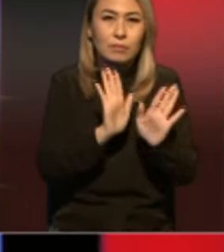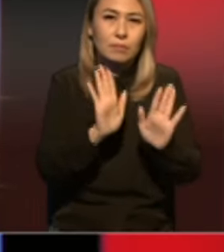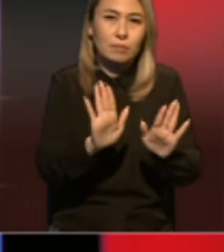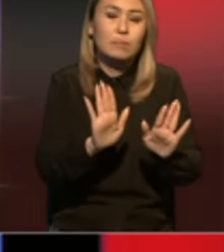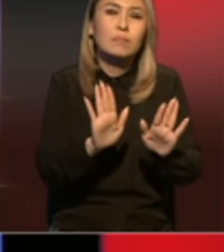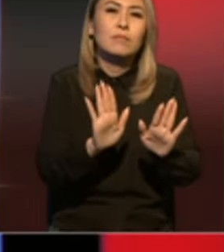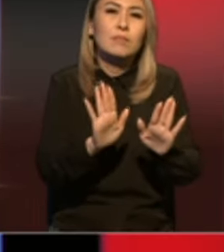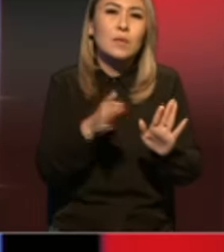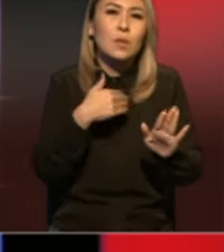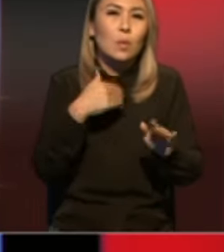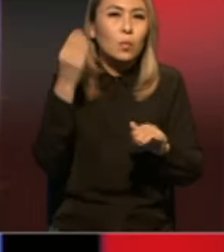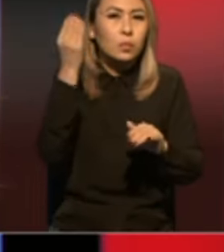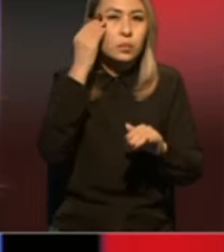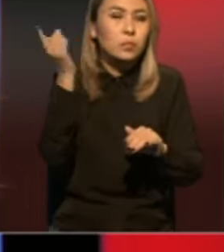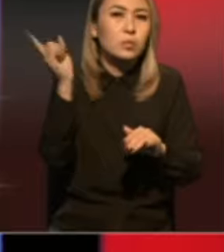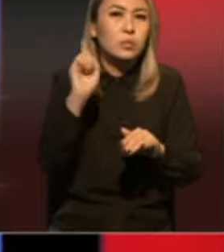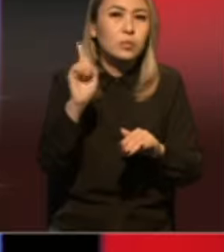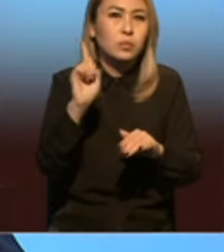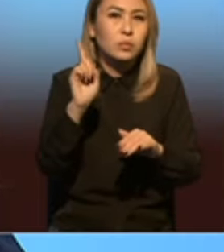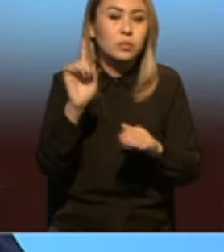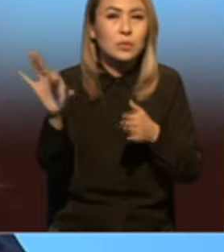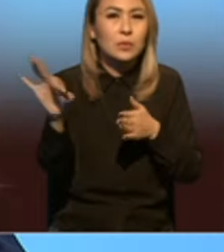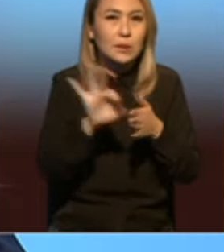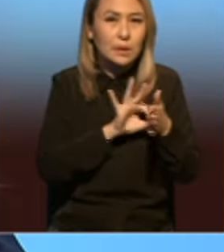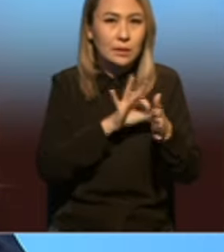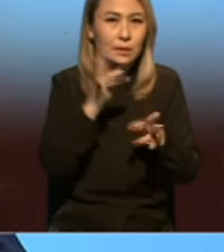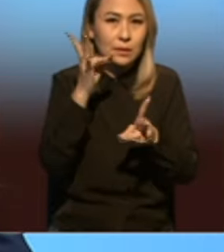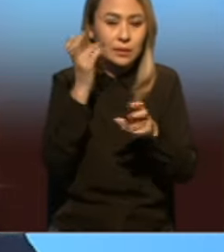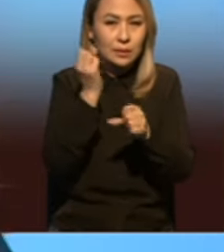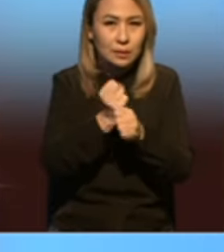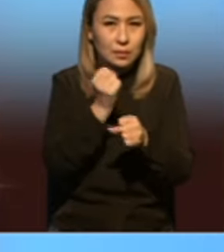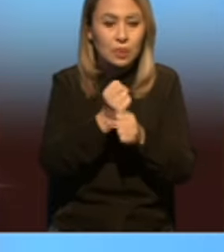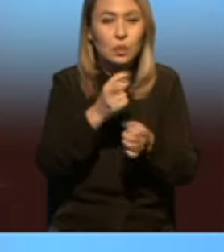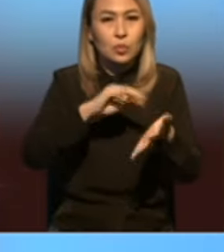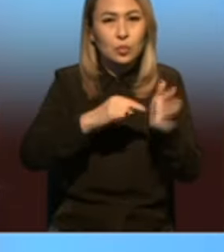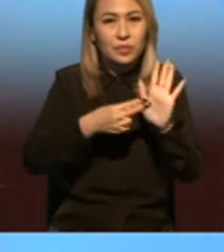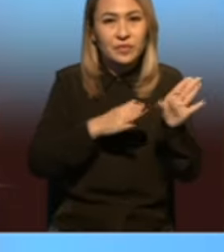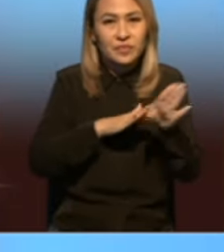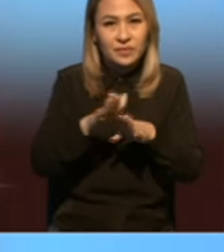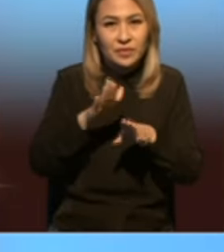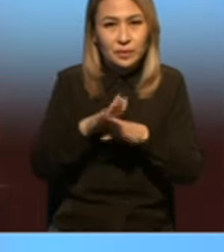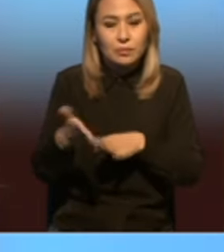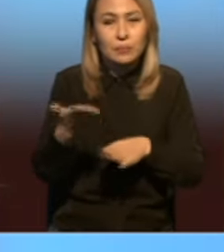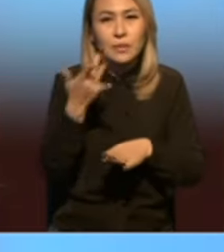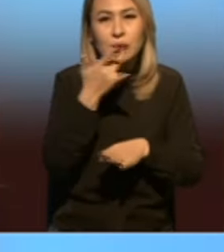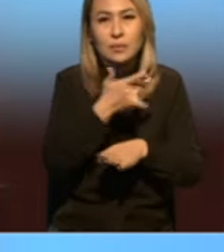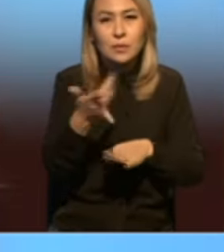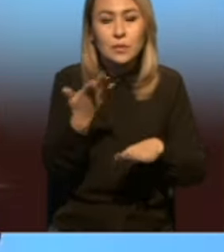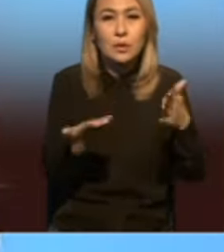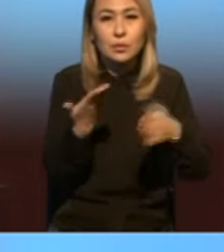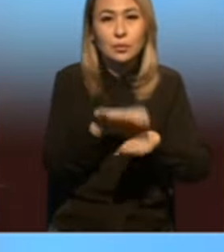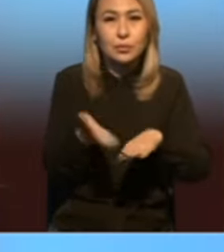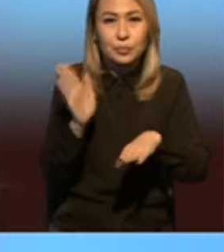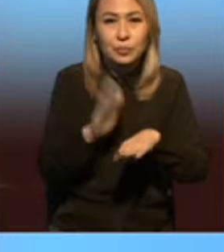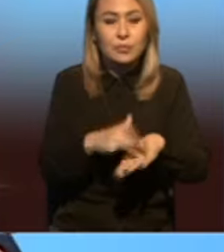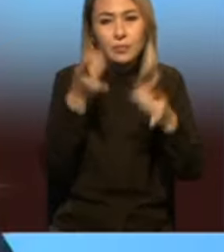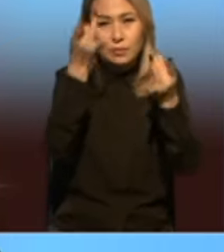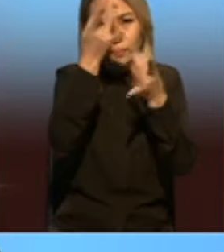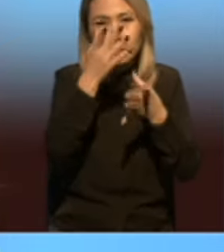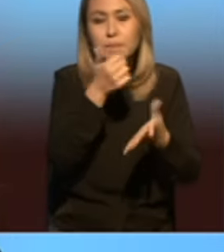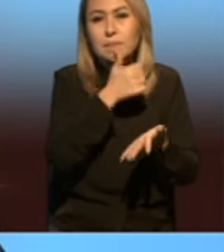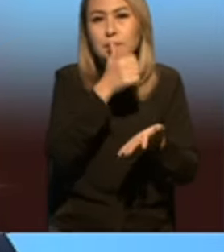болса, менің ойымша ары қарай оны жеделдету керек, жаңа айтқан жобаларды іске асыру керек. Әрине саясат жағынан қиын болса, осы мәдениет